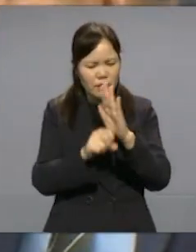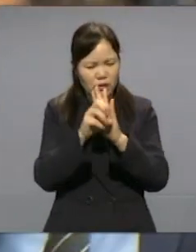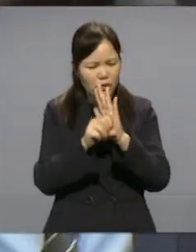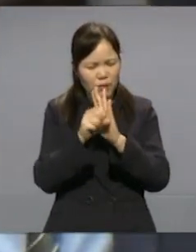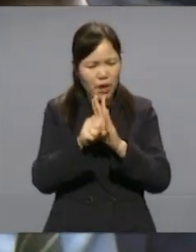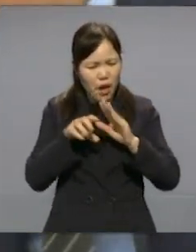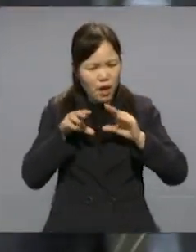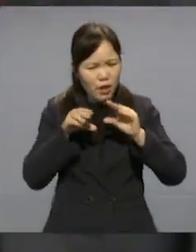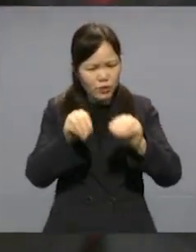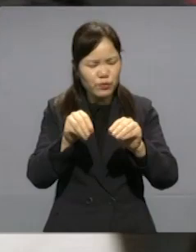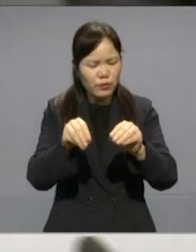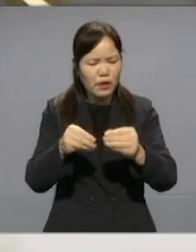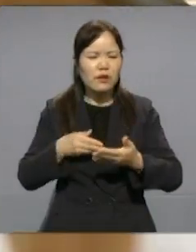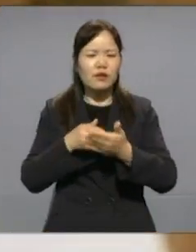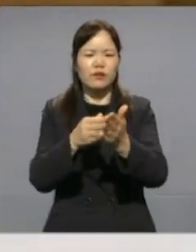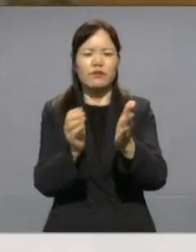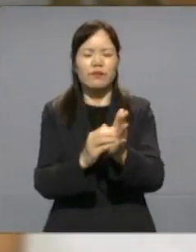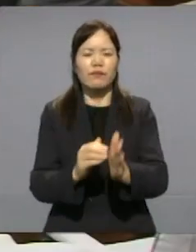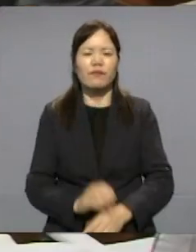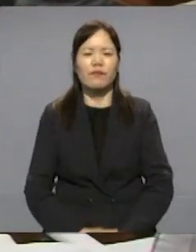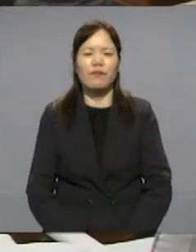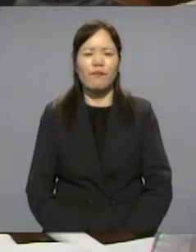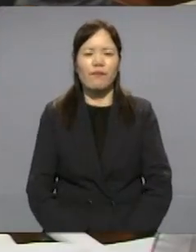잠정 중단할 것을 요구했습니다.